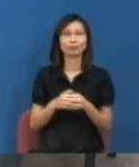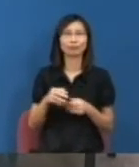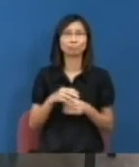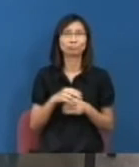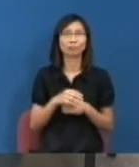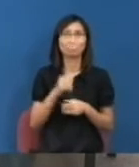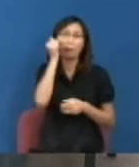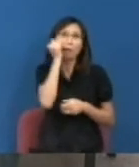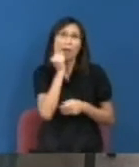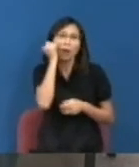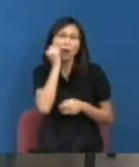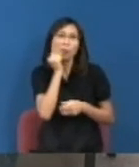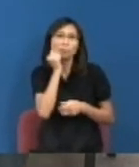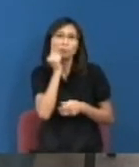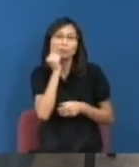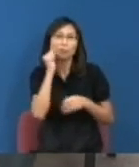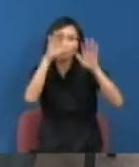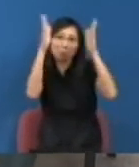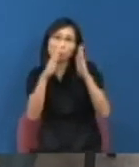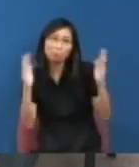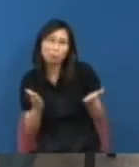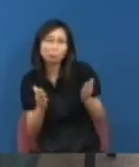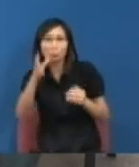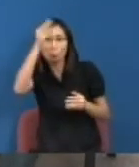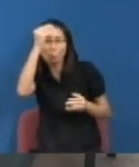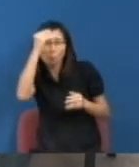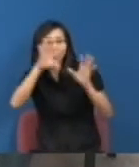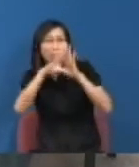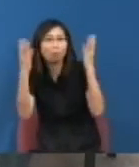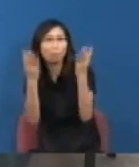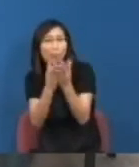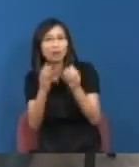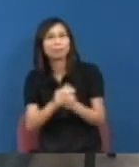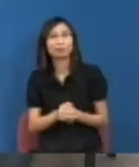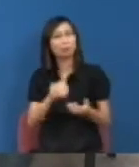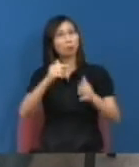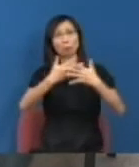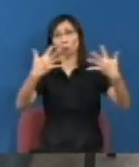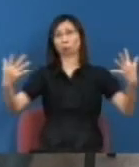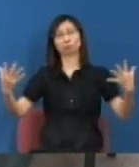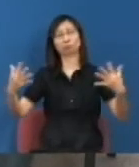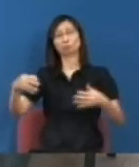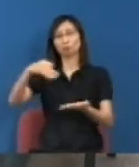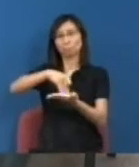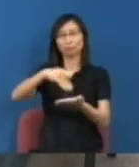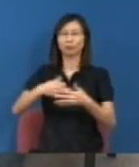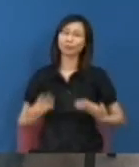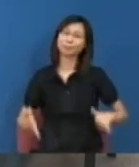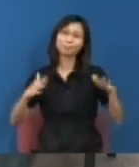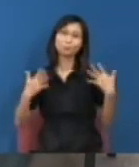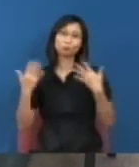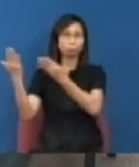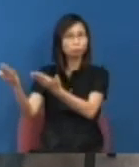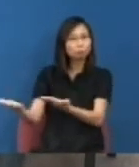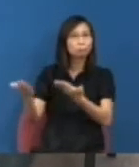我想都幾多人會來讀應該是如此類嘍開玩笑我們這樣我想今天都很開心請到